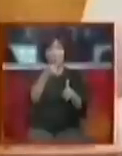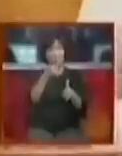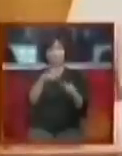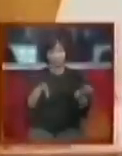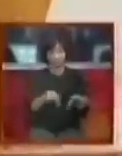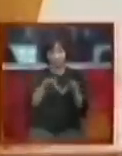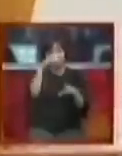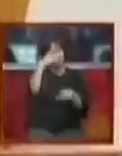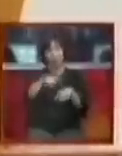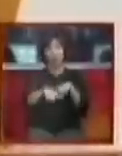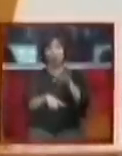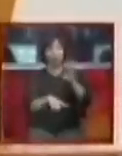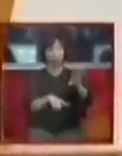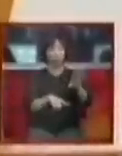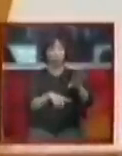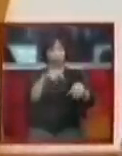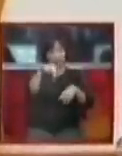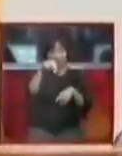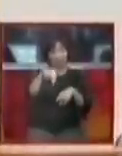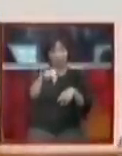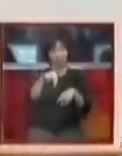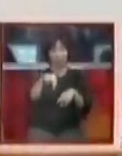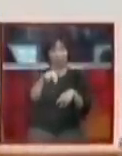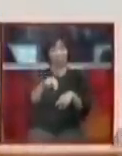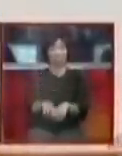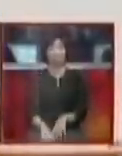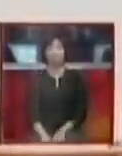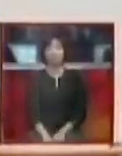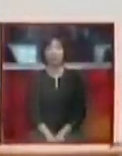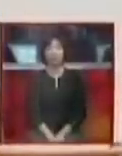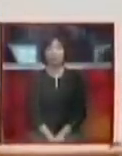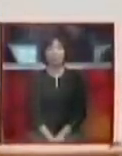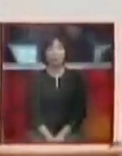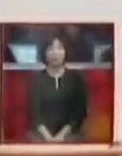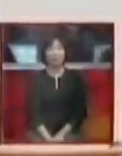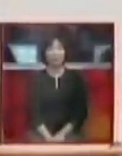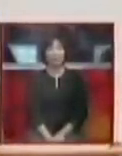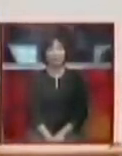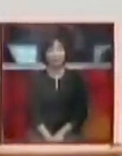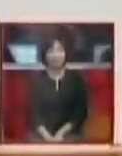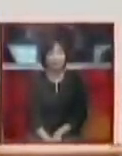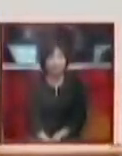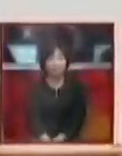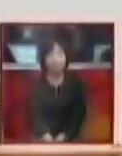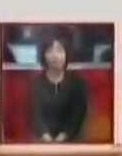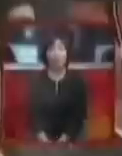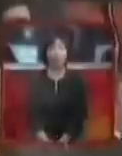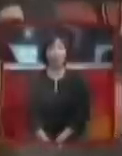kayod para matuguran ang mga natitirang pangangailangan po ninyo. Panay,